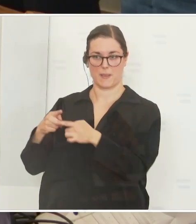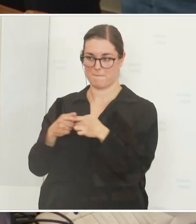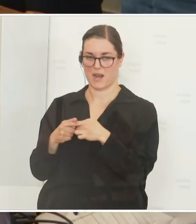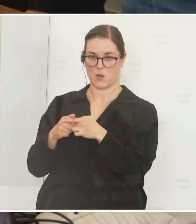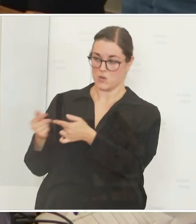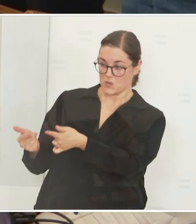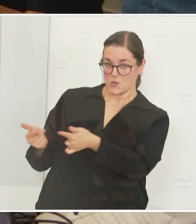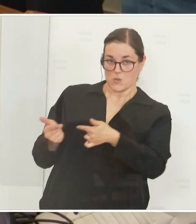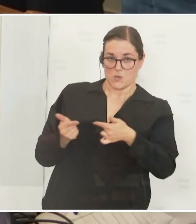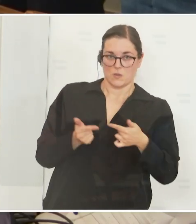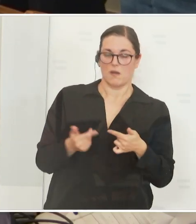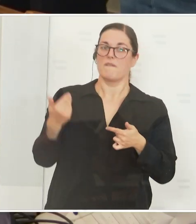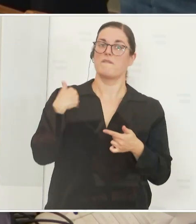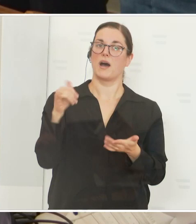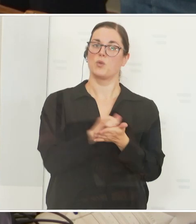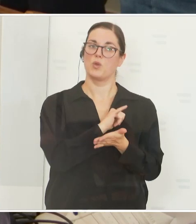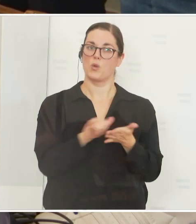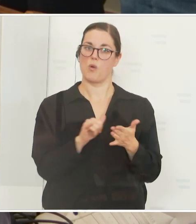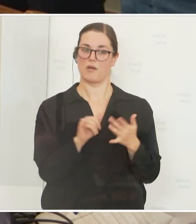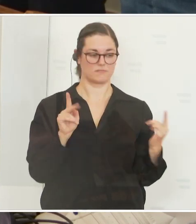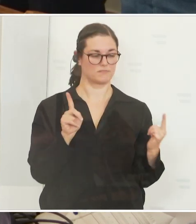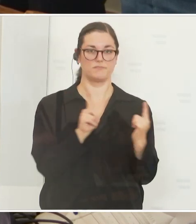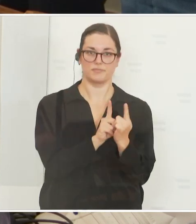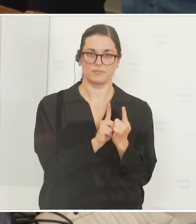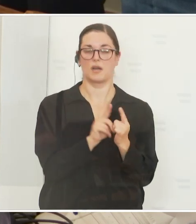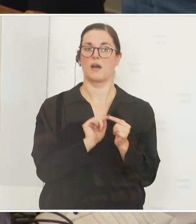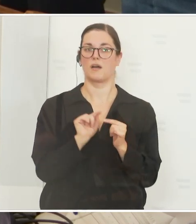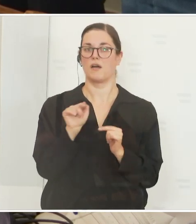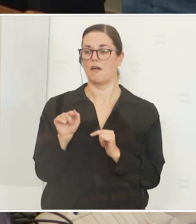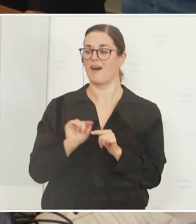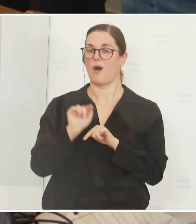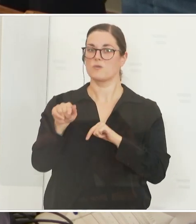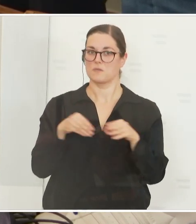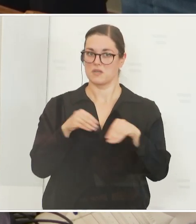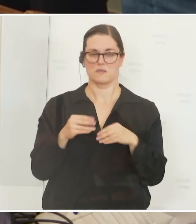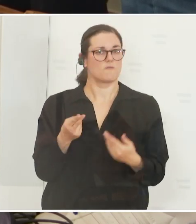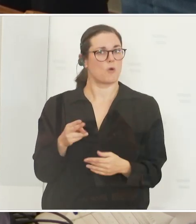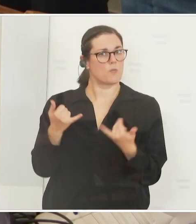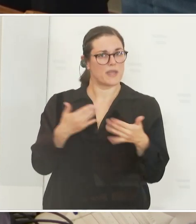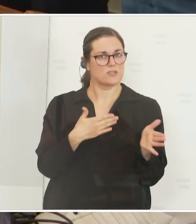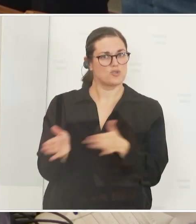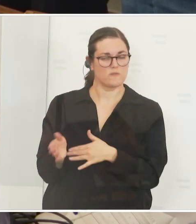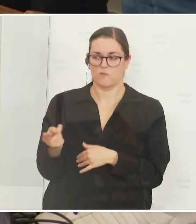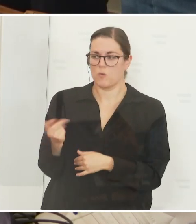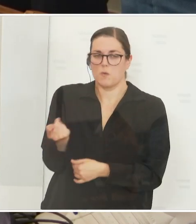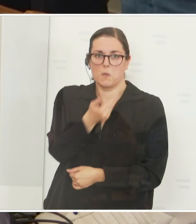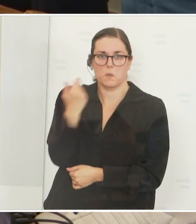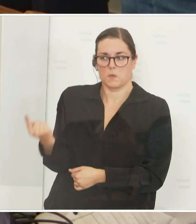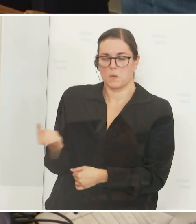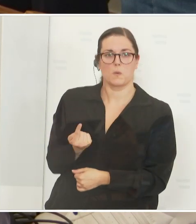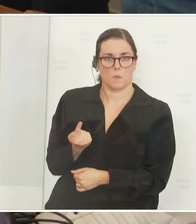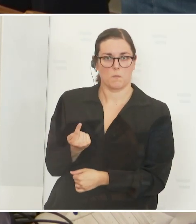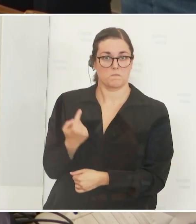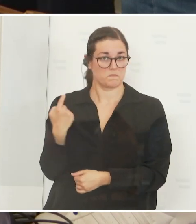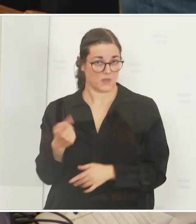in New York mit dem belarussischen Außenminister. Woran ist das gescheitert? Gab es von Minsker Seite Forderungen in Bezug auf eine